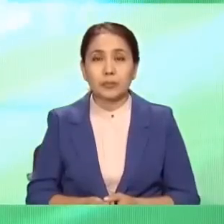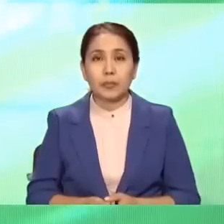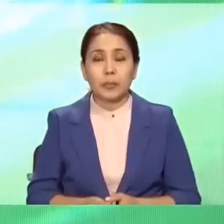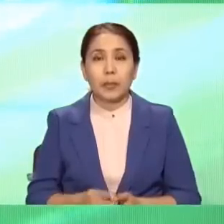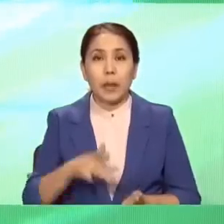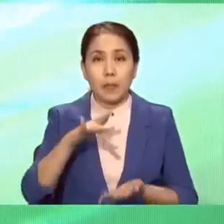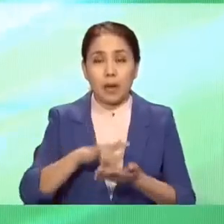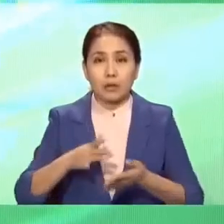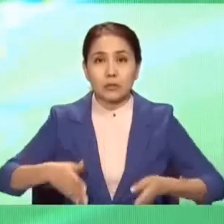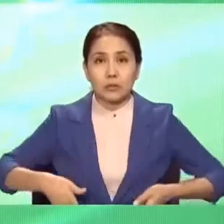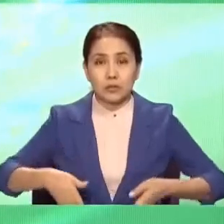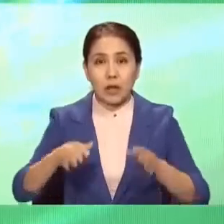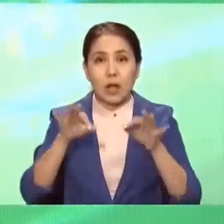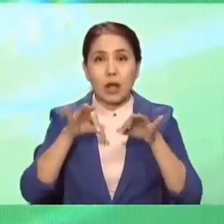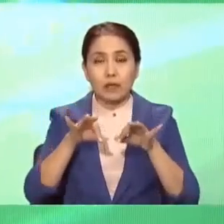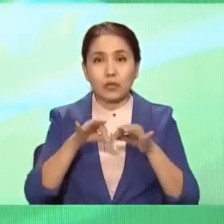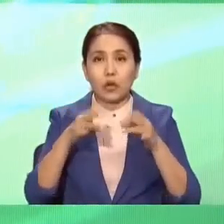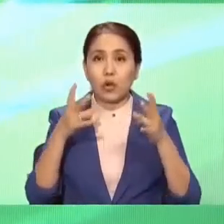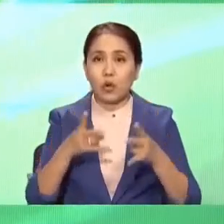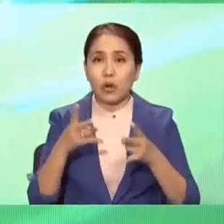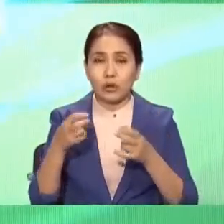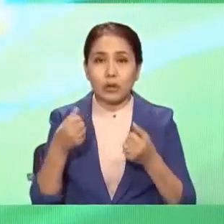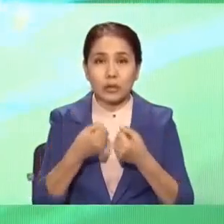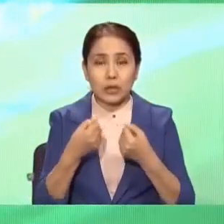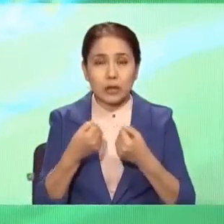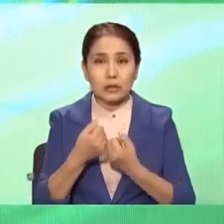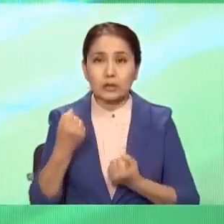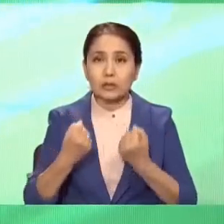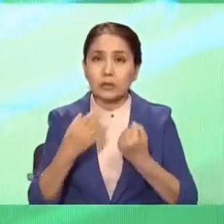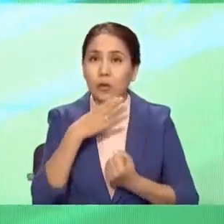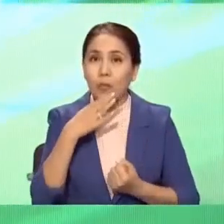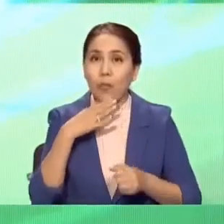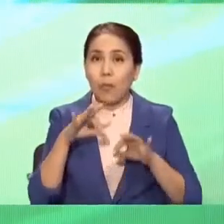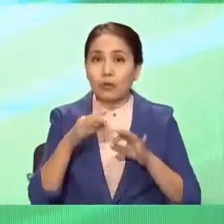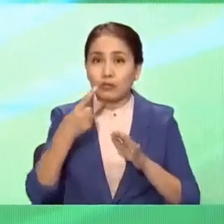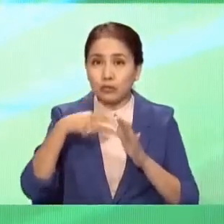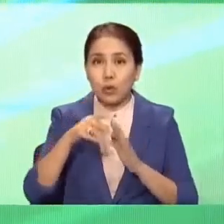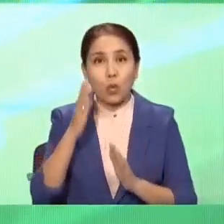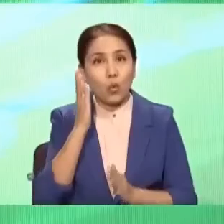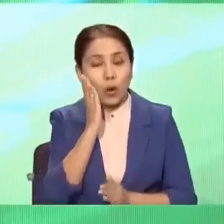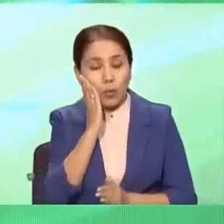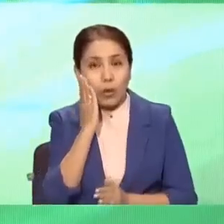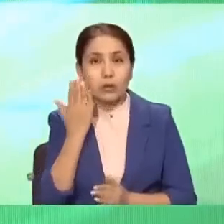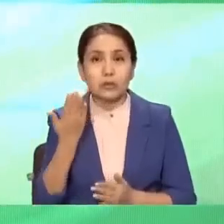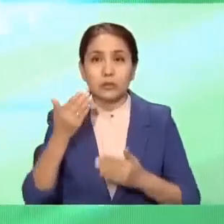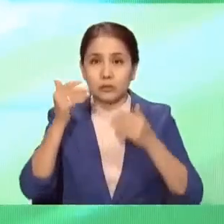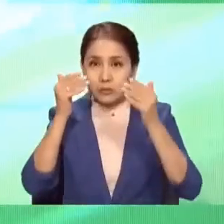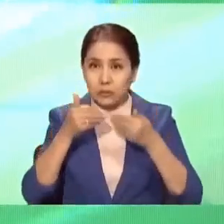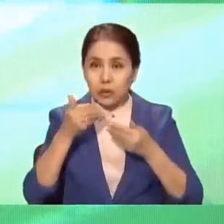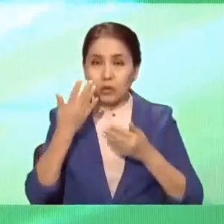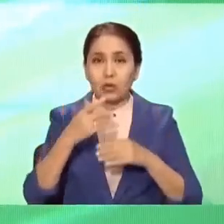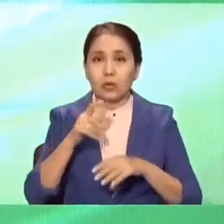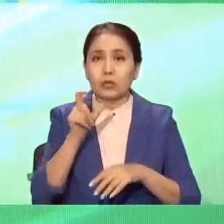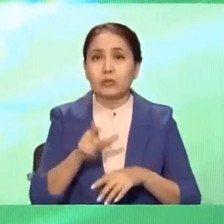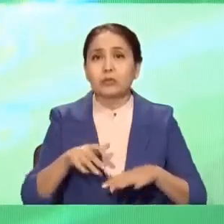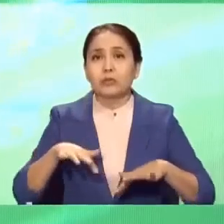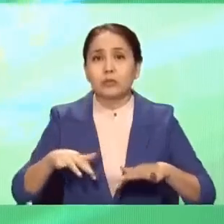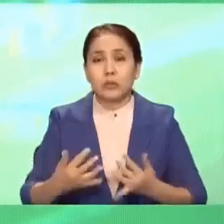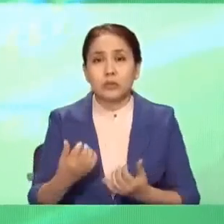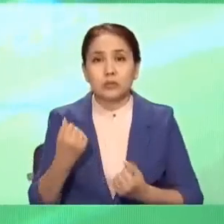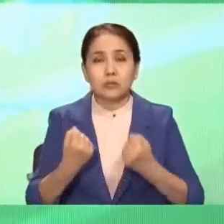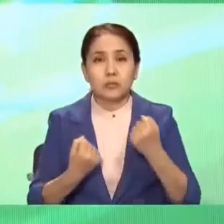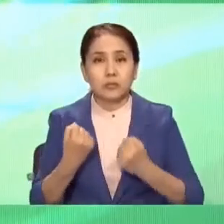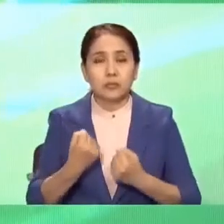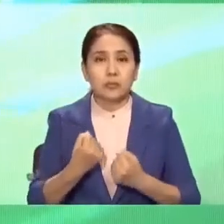Magistral yo'llarda avtohalokatlarning katta miqdori haydovchilarning mashinada uxlab qolishi hamda charchoq sezgan avtomashina